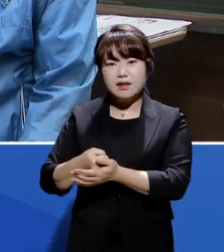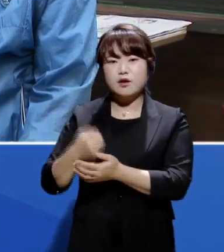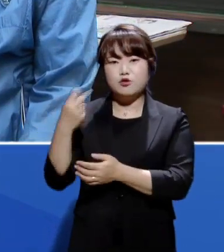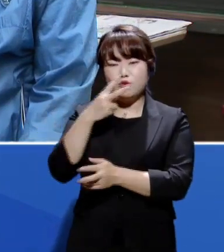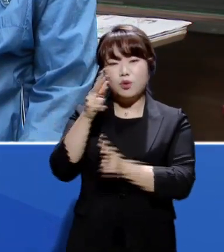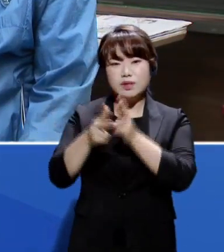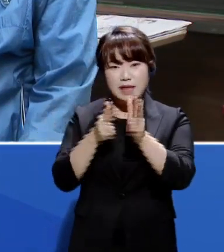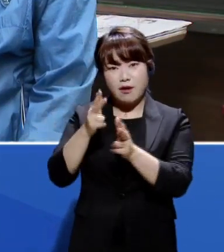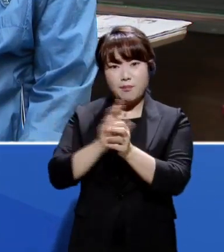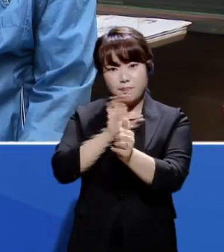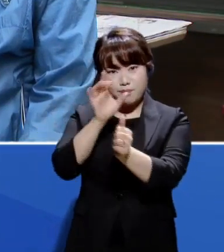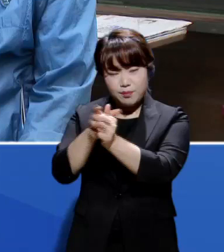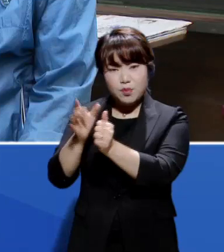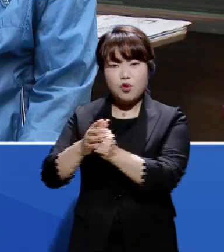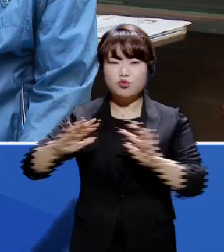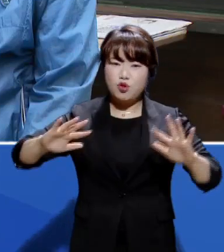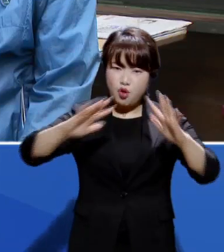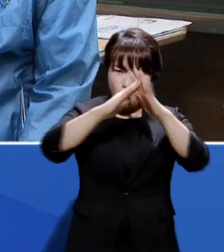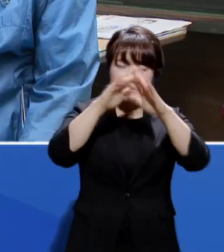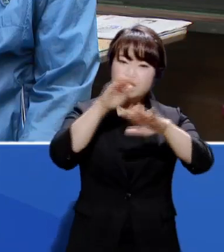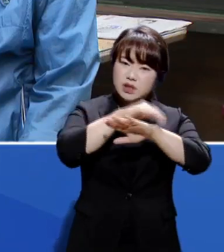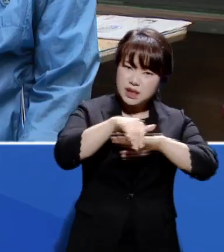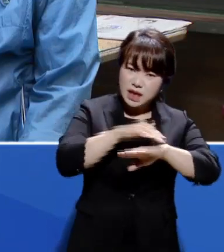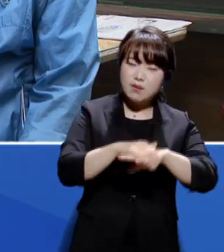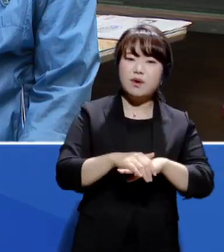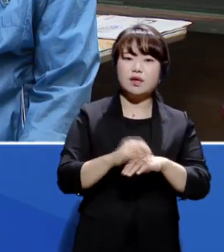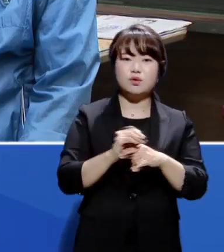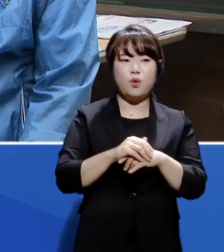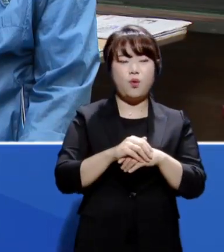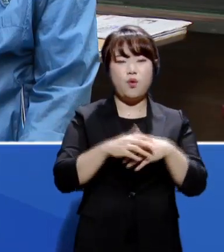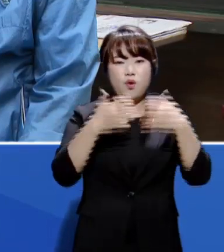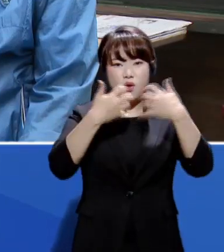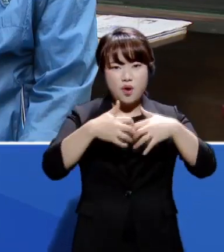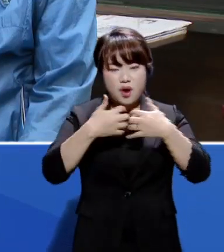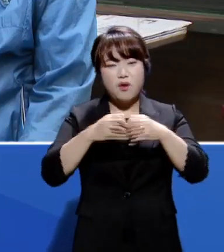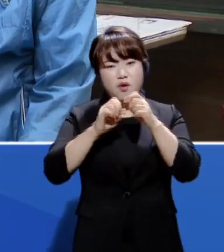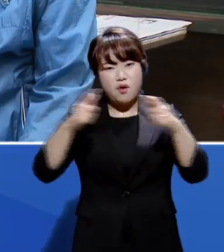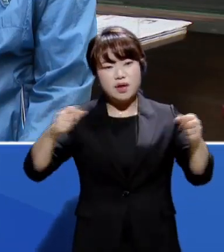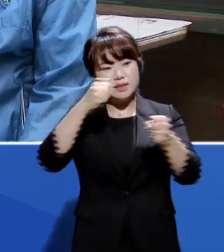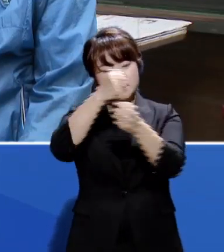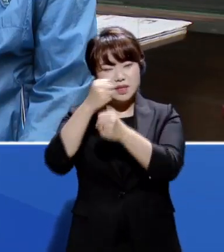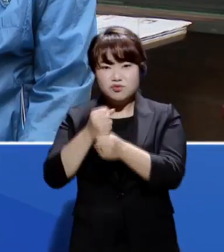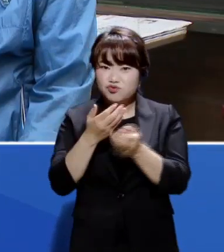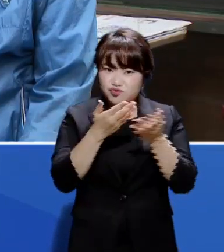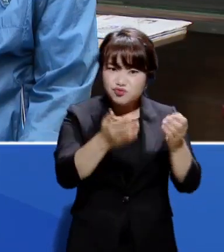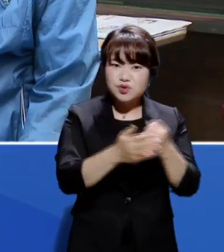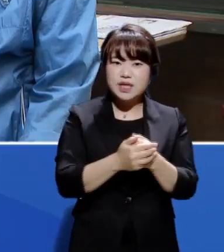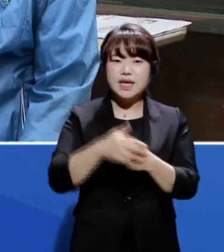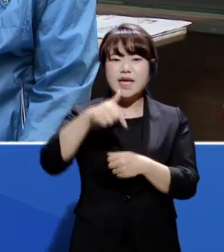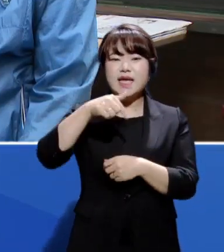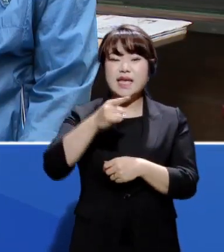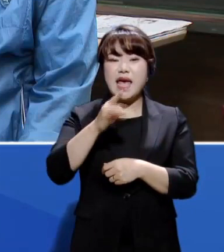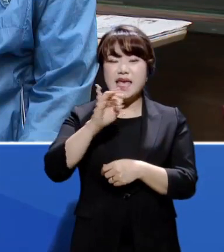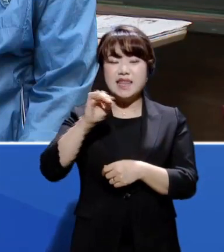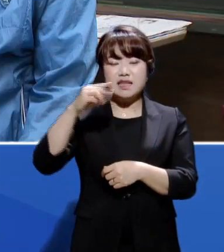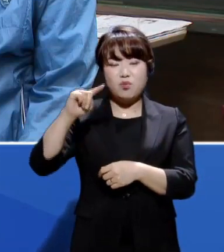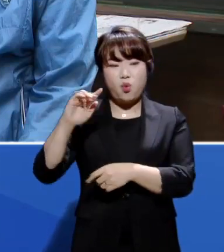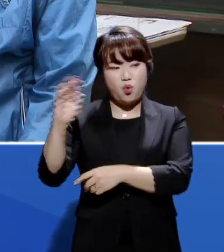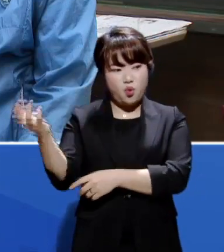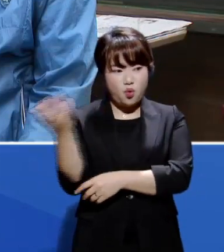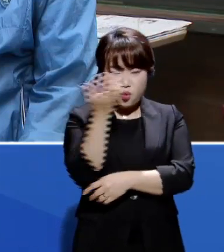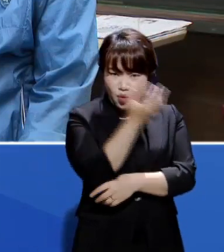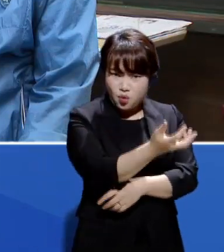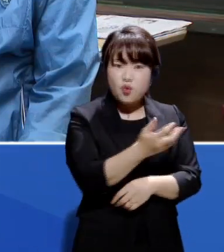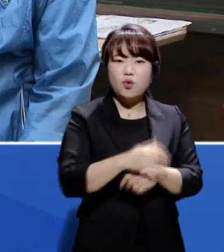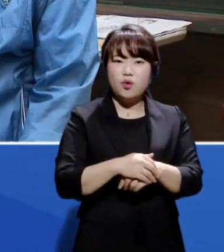관련 사업을 위해 이 건물을 세우고 냉난방 시설 등을 갖추겠다는 입장을 밝히고 이 게이트볼 이전을 추진하겠다면